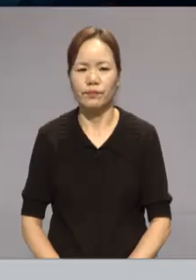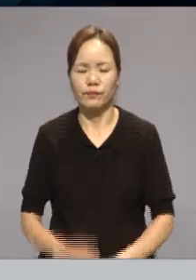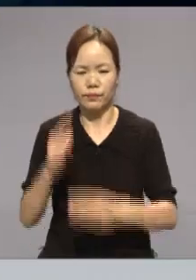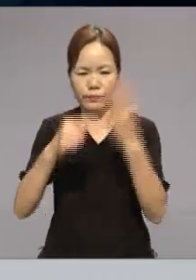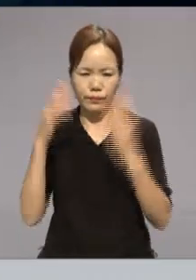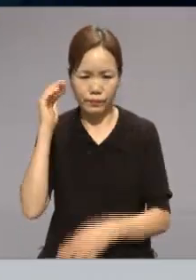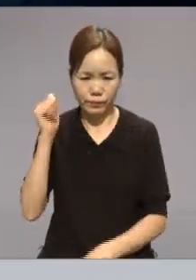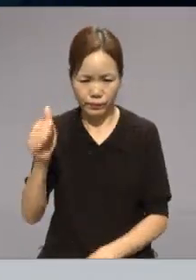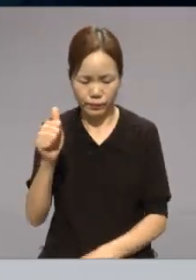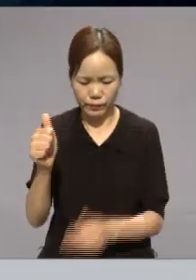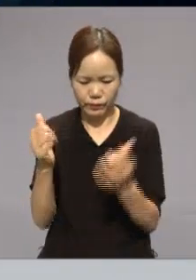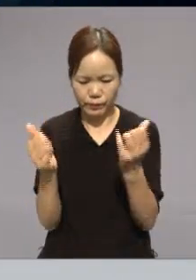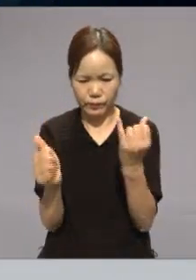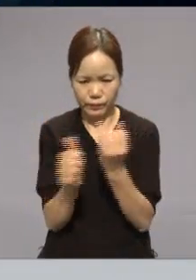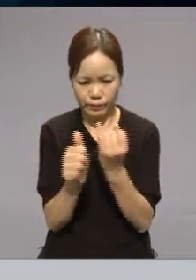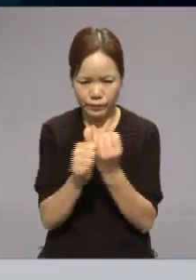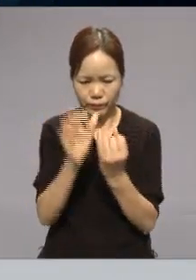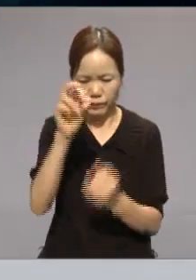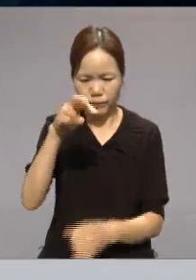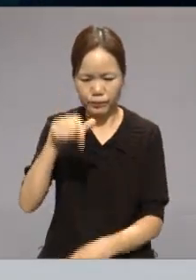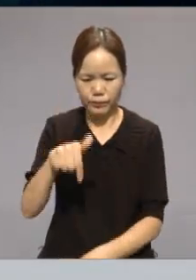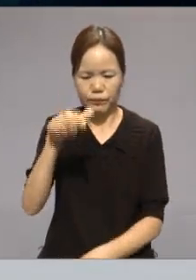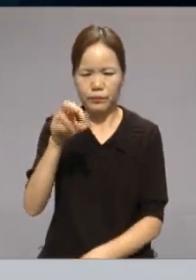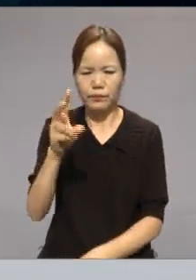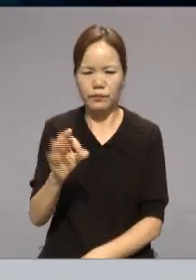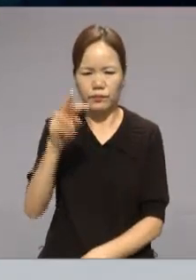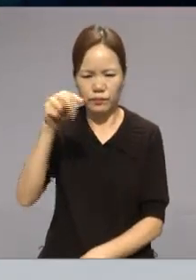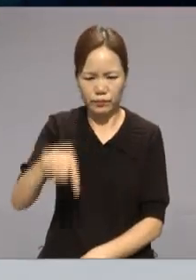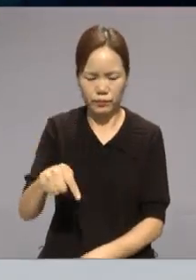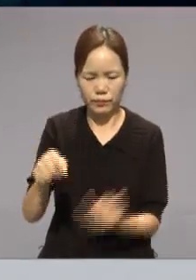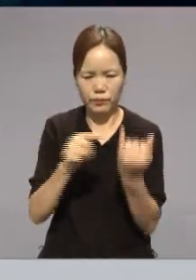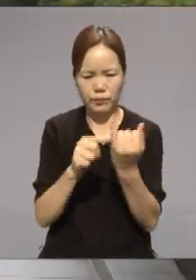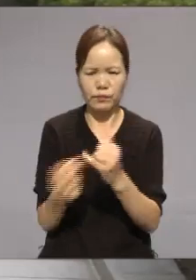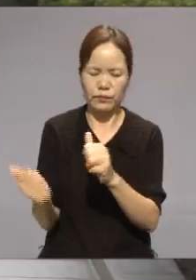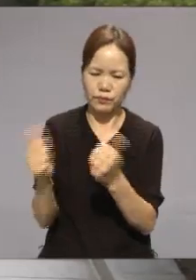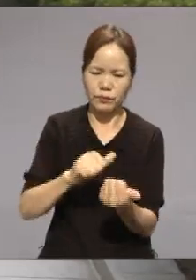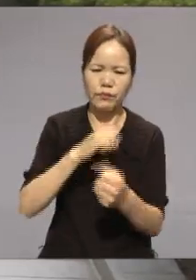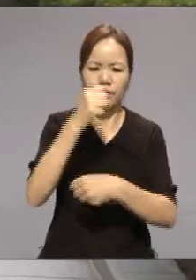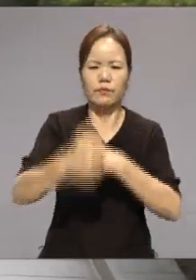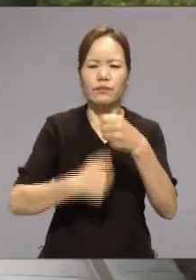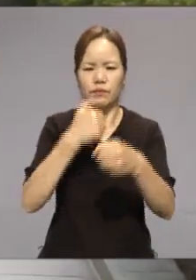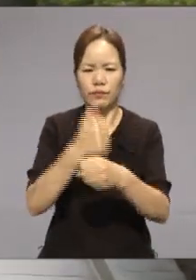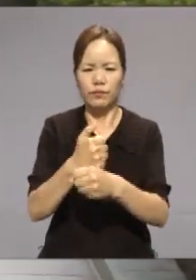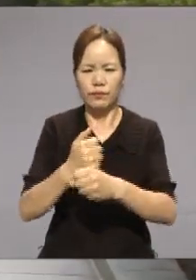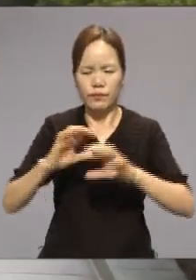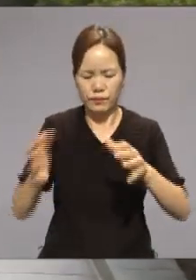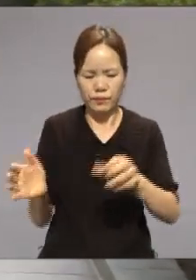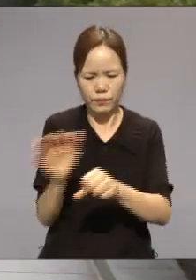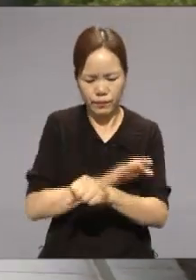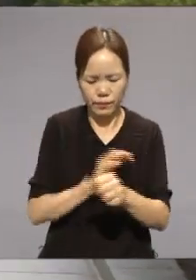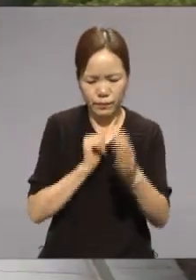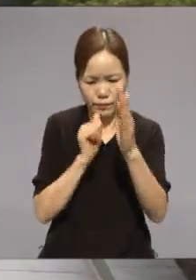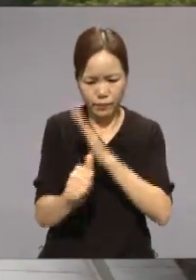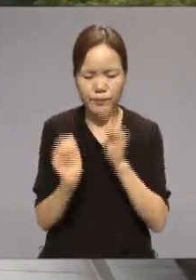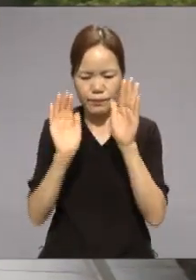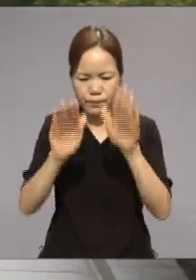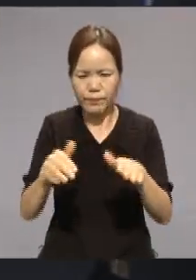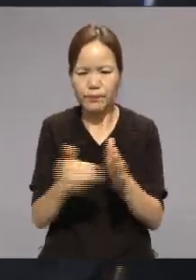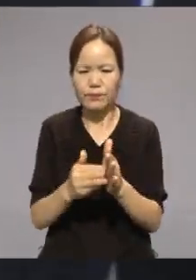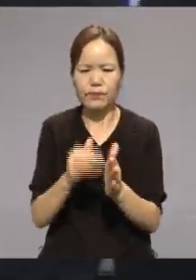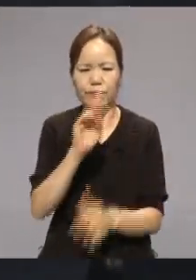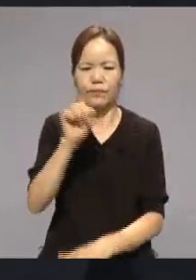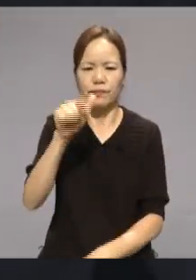윤성녀 대통령 부부는 유경수 여사 서거 지기를 맞아 국립 서울 현충원 묘역을 찾아 참배했습니다 박지만